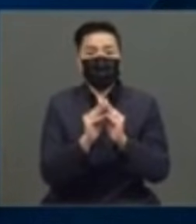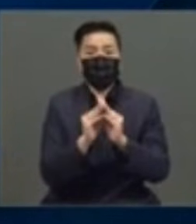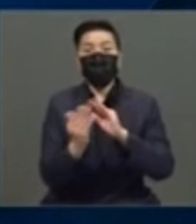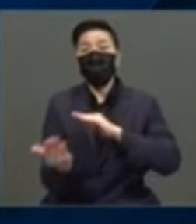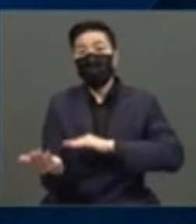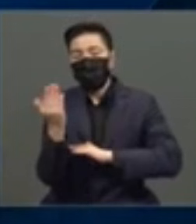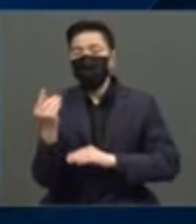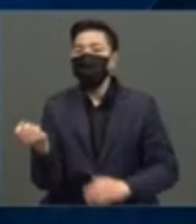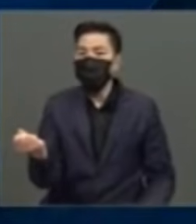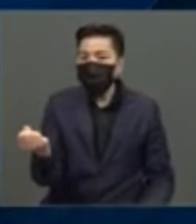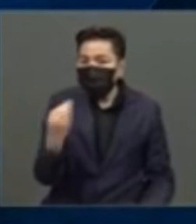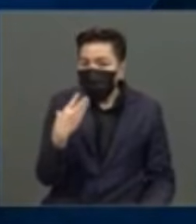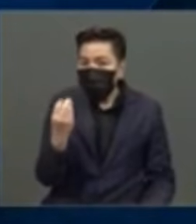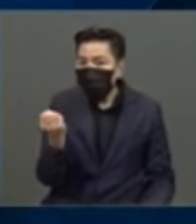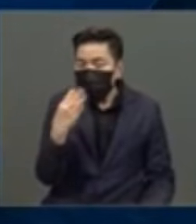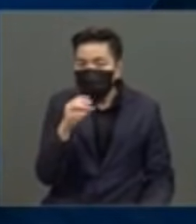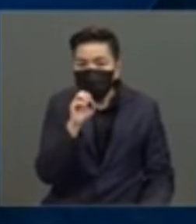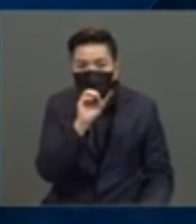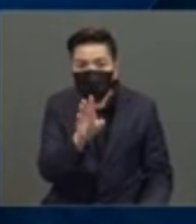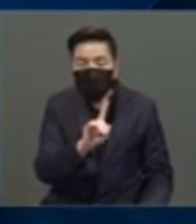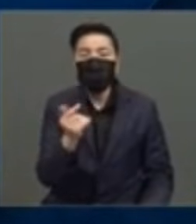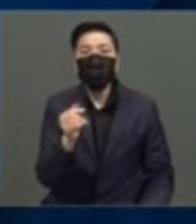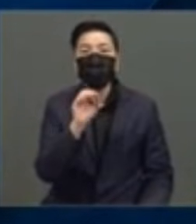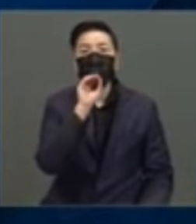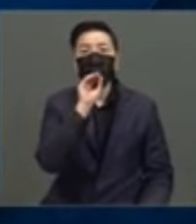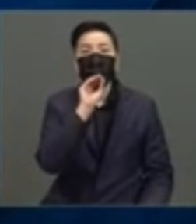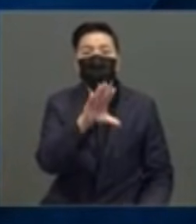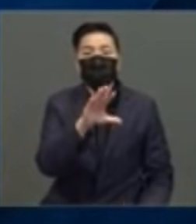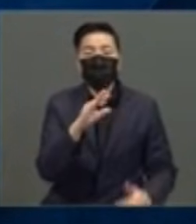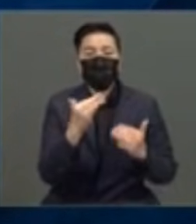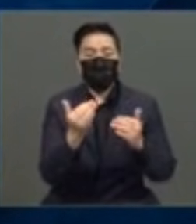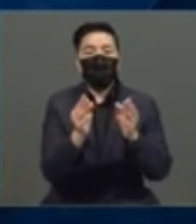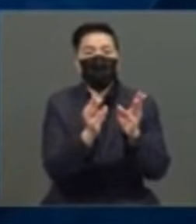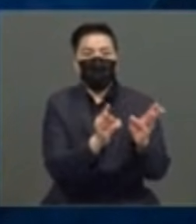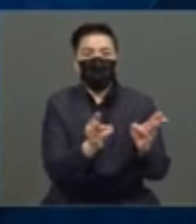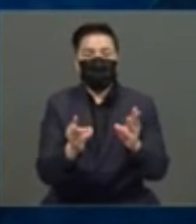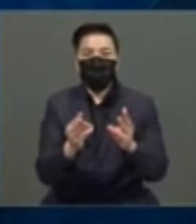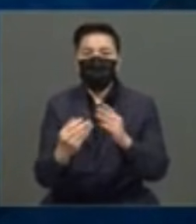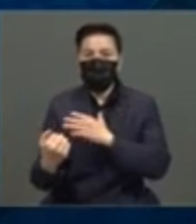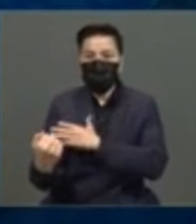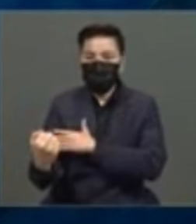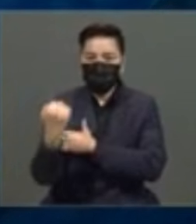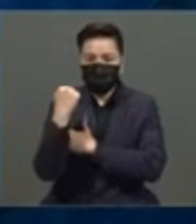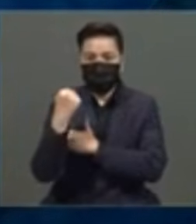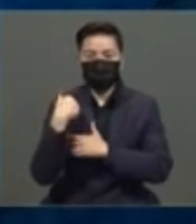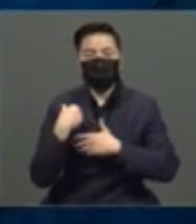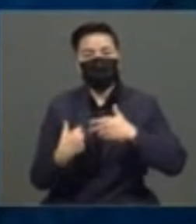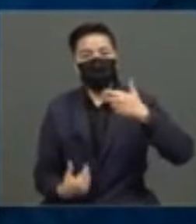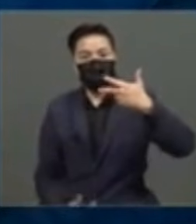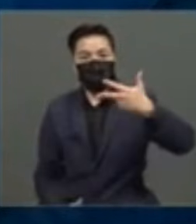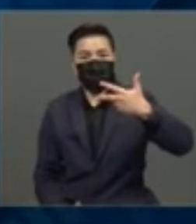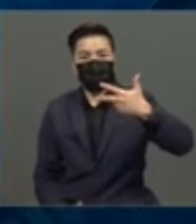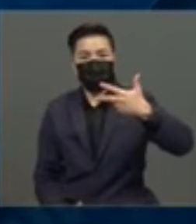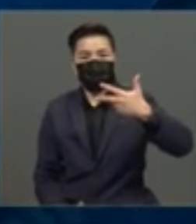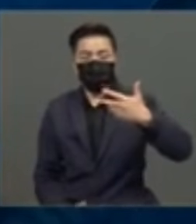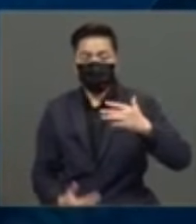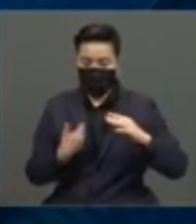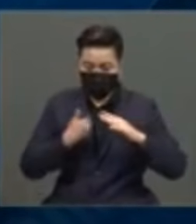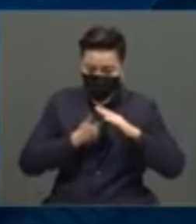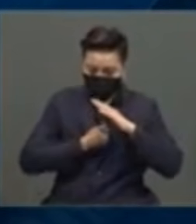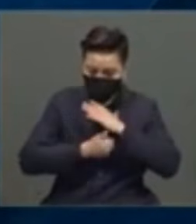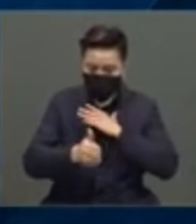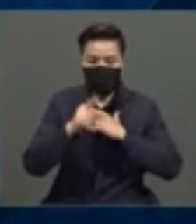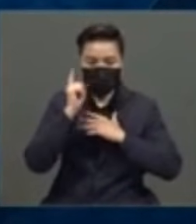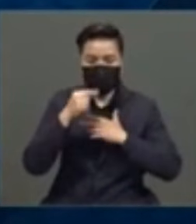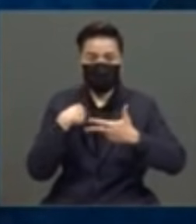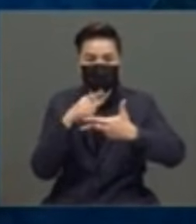ได้แจ้งมาว่าจะมีแนวทางเข้มข้นขึ้น3แนวทางก่อนที่ท่านจะออกไปตร